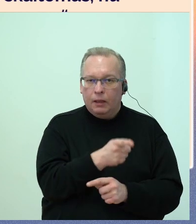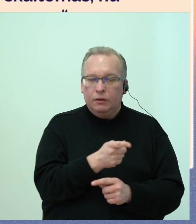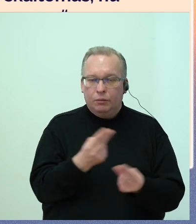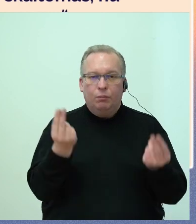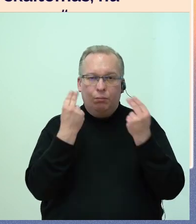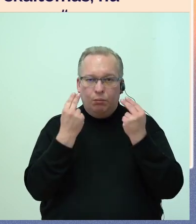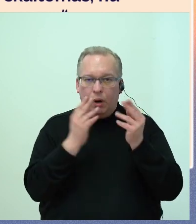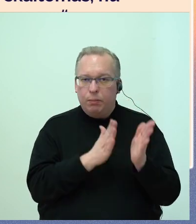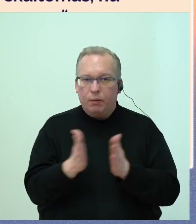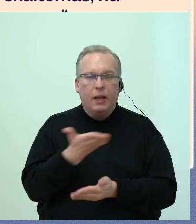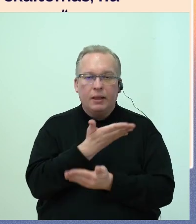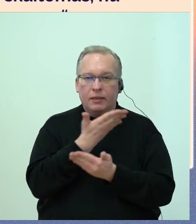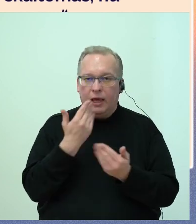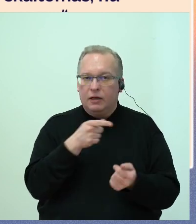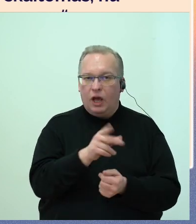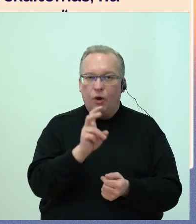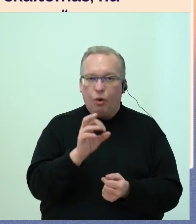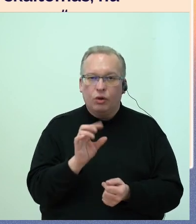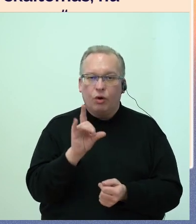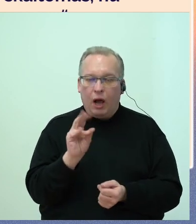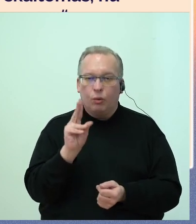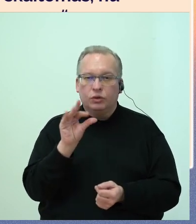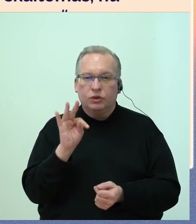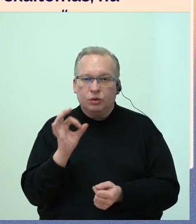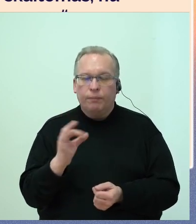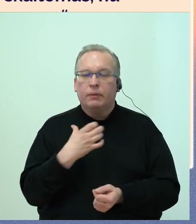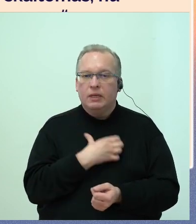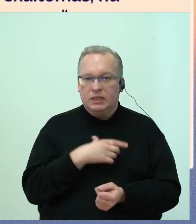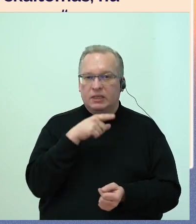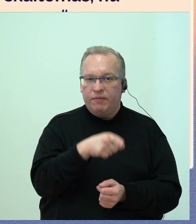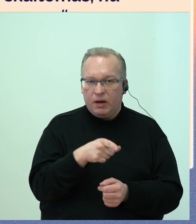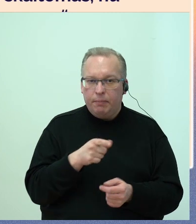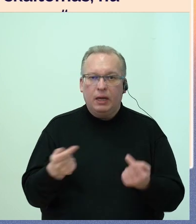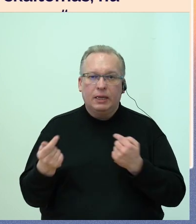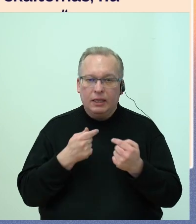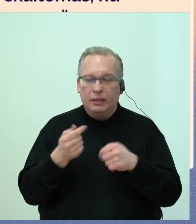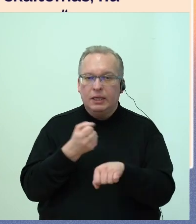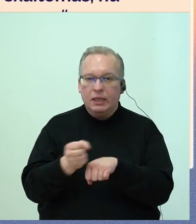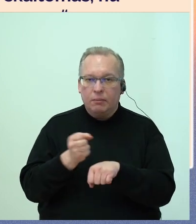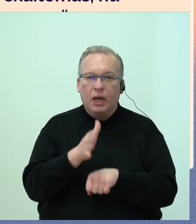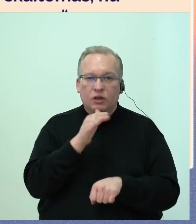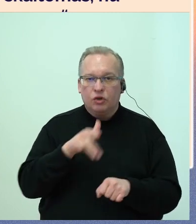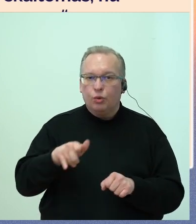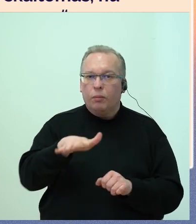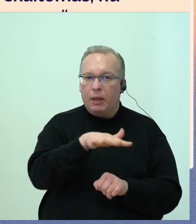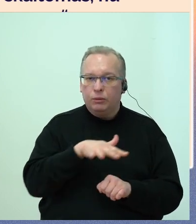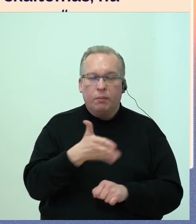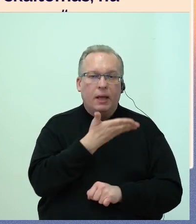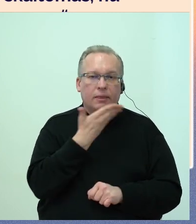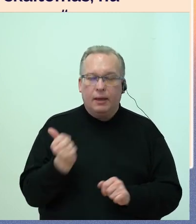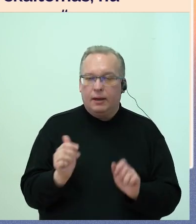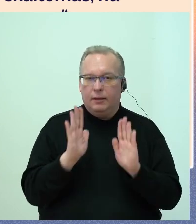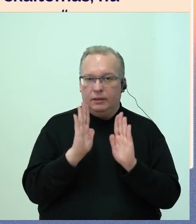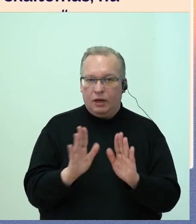nešvietime neatsispindi ta holokausto svarba ir tuo pačiu nori pabrėžti, kad žydų bendruomenė nėra